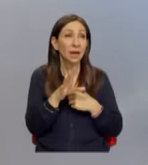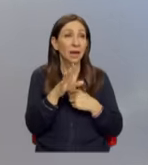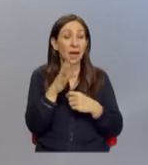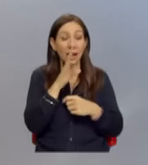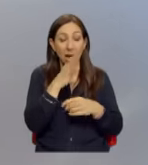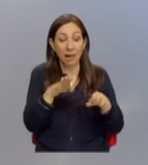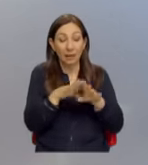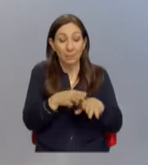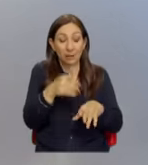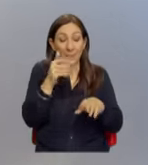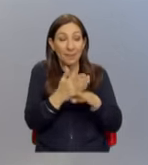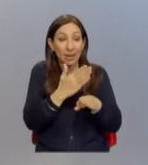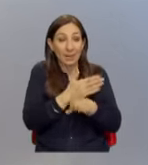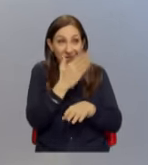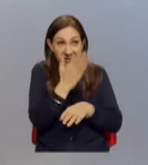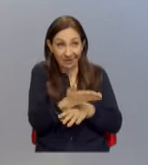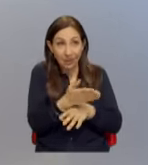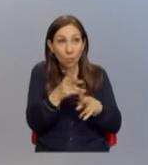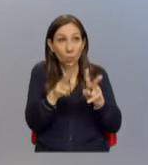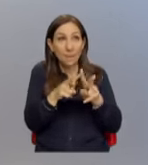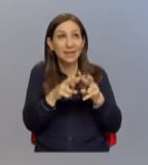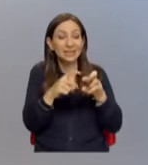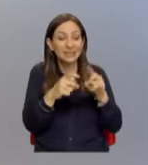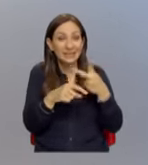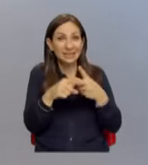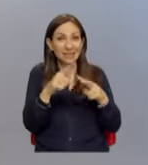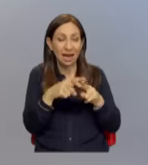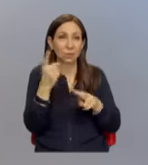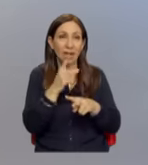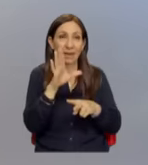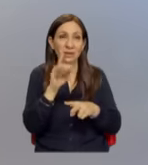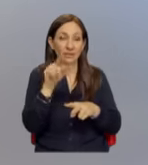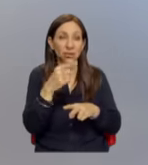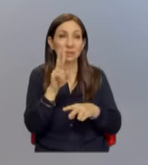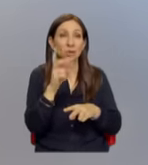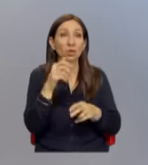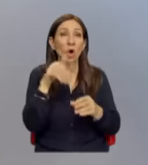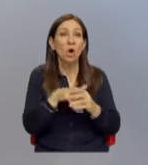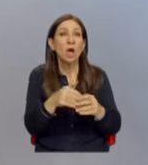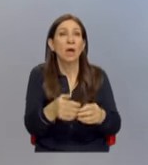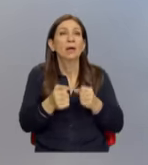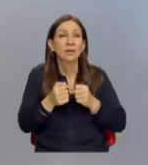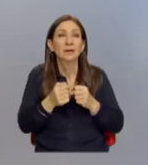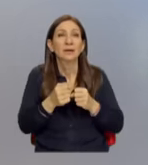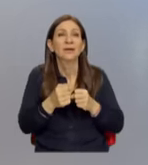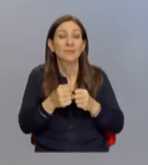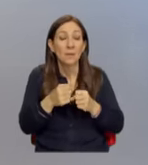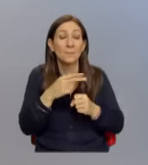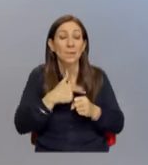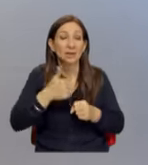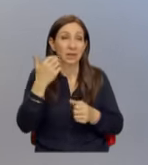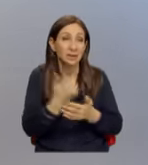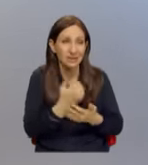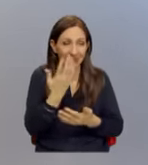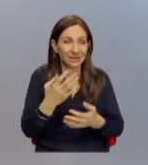Adalet Bakanı'nın memleketi burası. Muhammed Rıza Yalçınkaya %51,29 oy aldı ve belediye başkanı